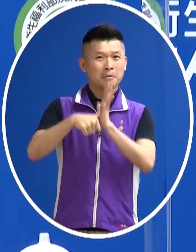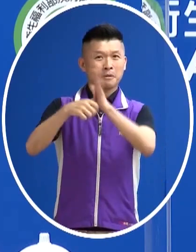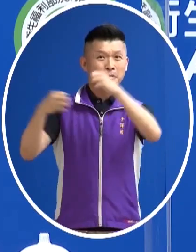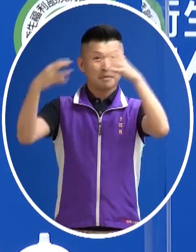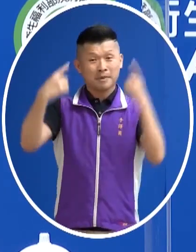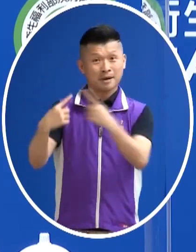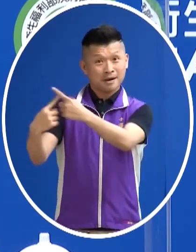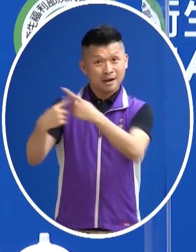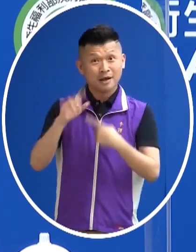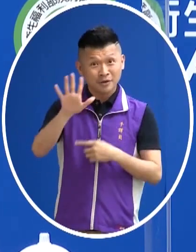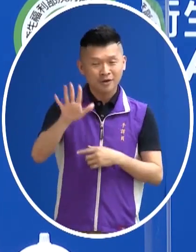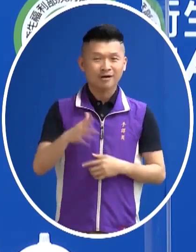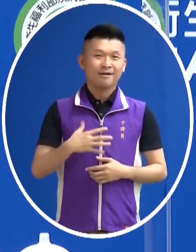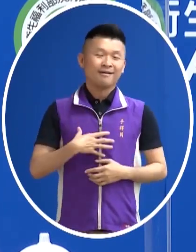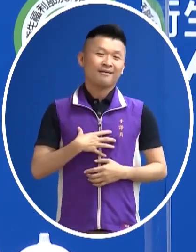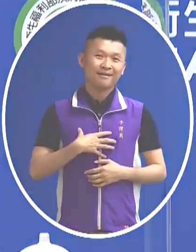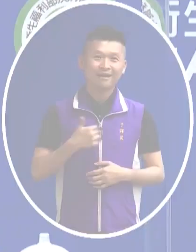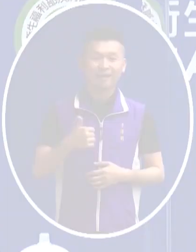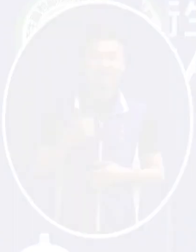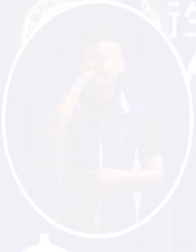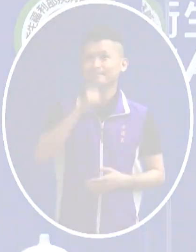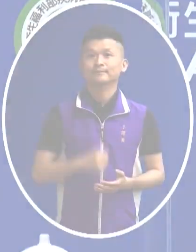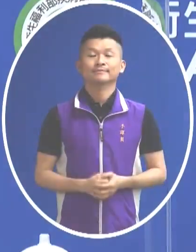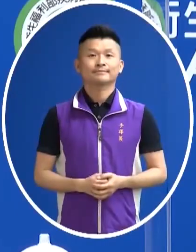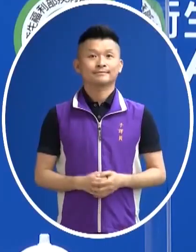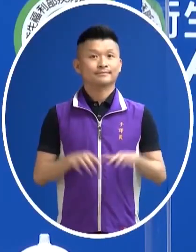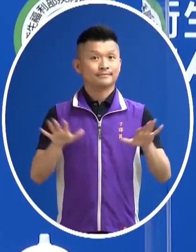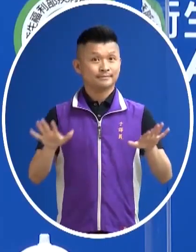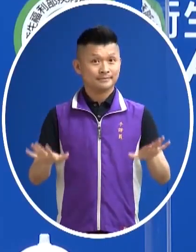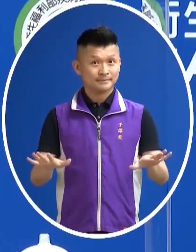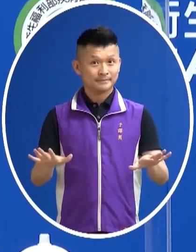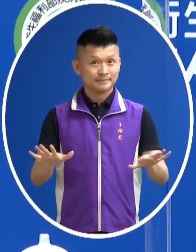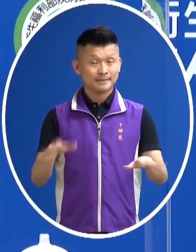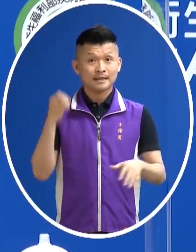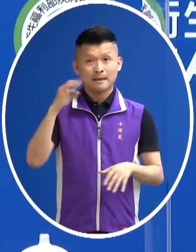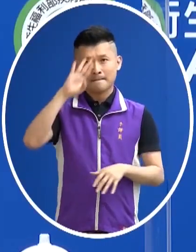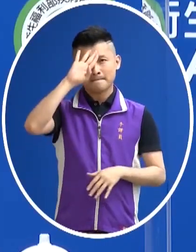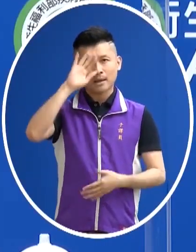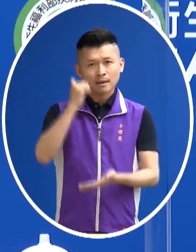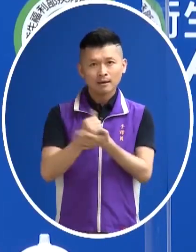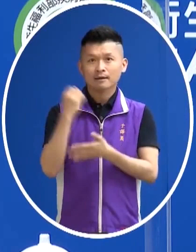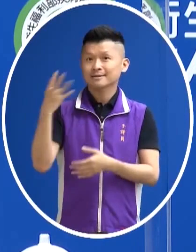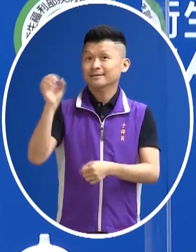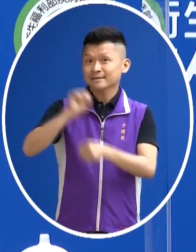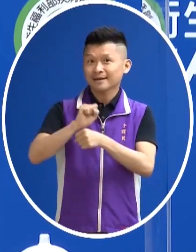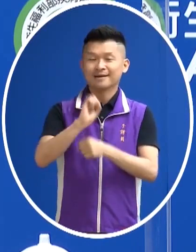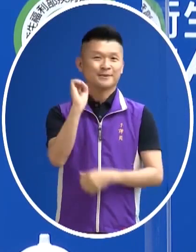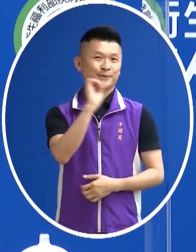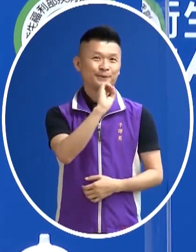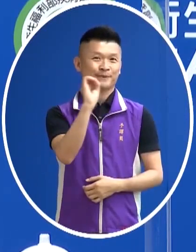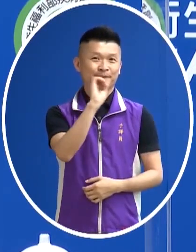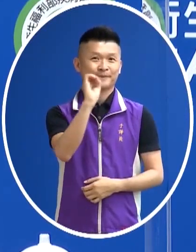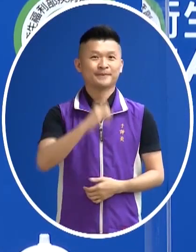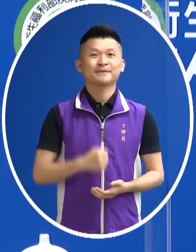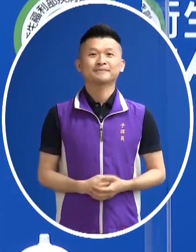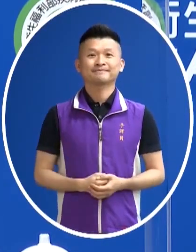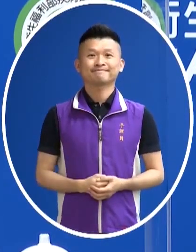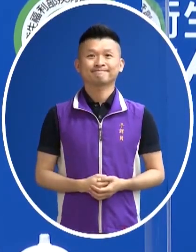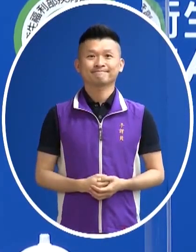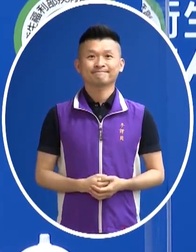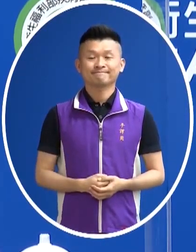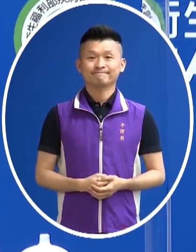哦，这真的是很好。那没有，是九个零啦。今天我们没有新增的确诊案例，好、哦，那解隔离